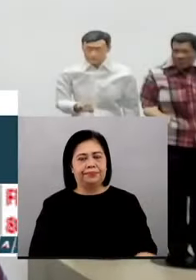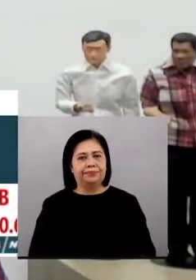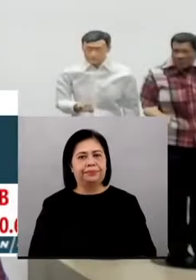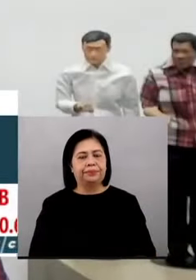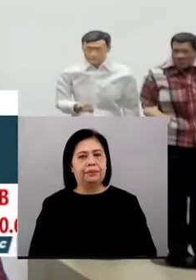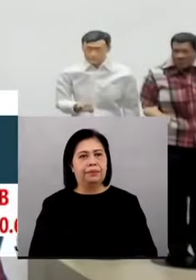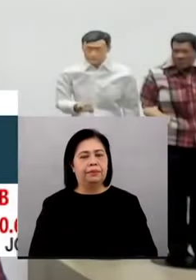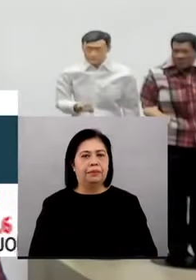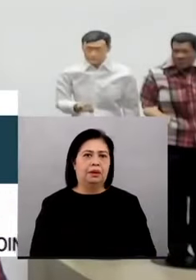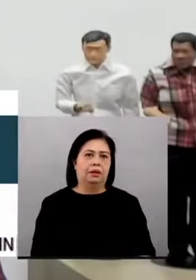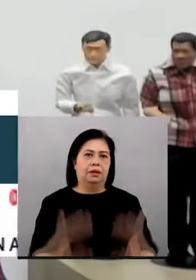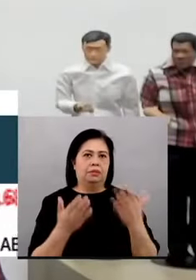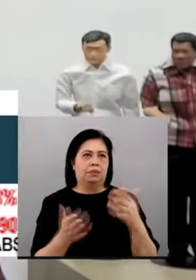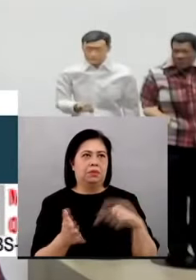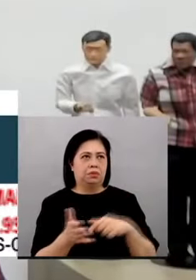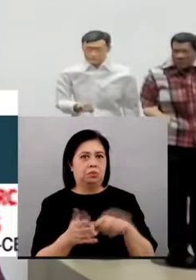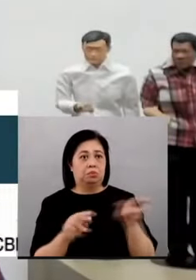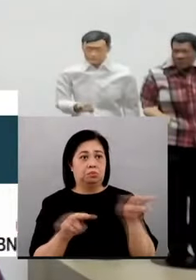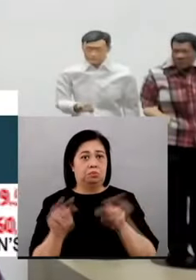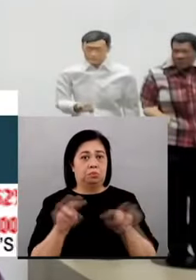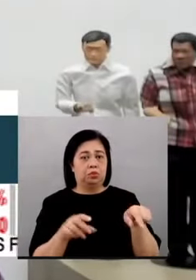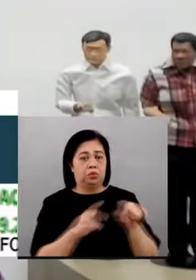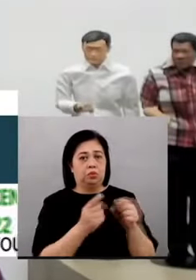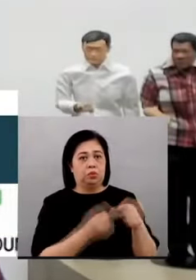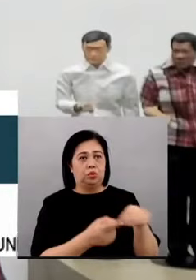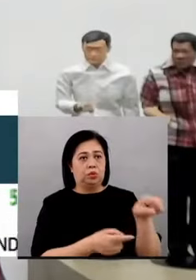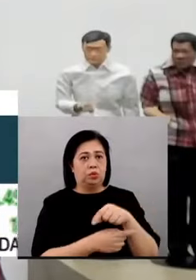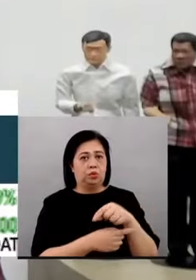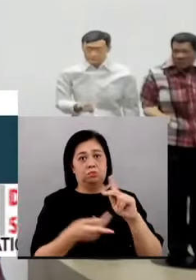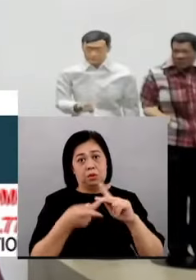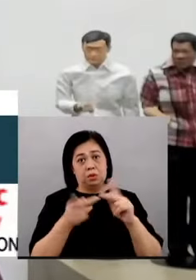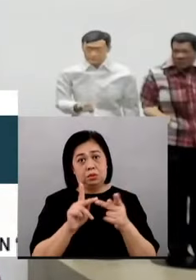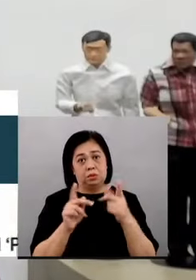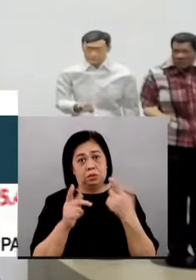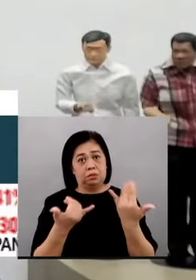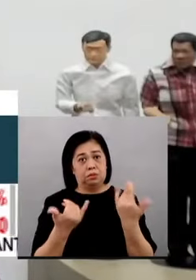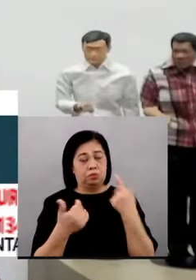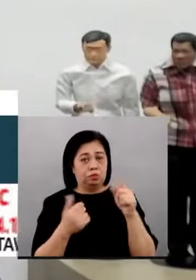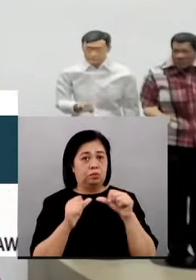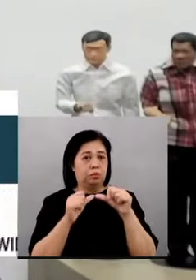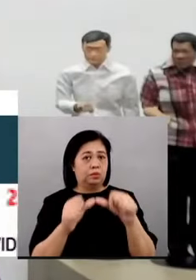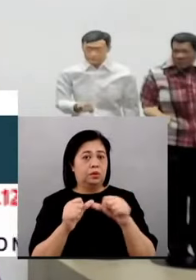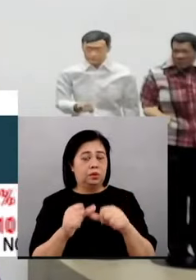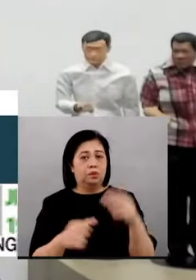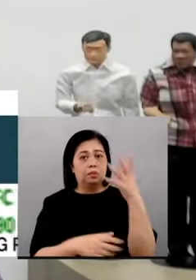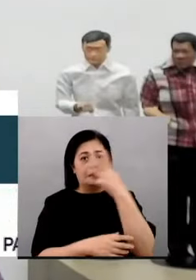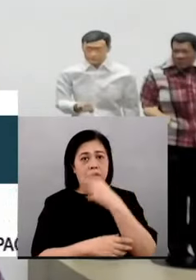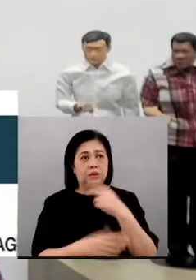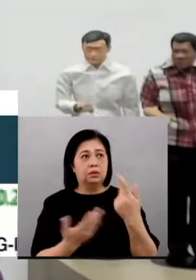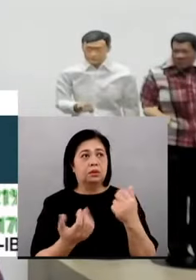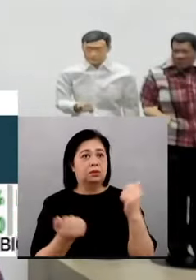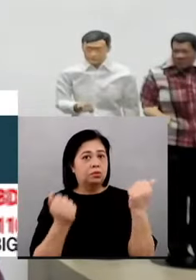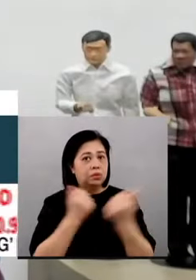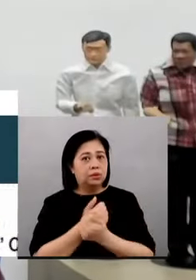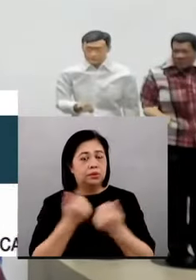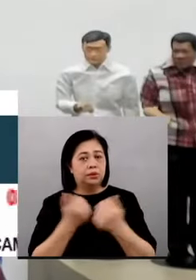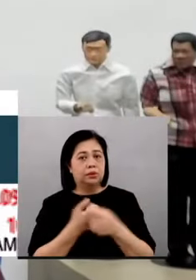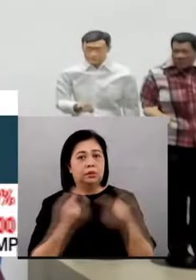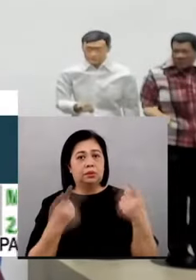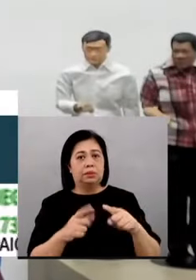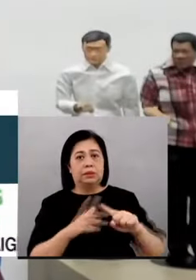Marahil ito ang nakikita ng partido na tandem para may pagpatuloy ang mga magagandang pagbabago na nasimulan